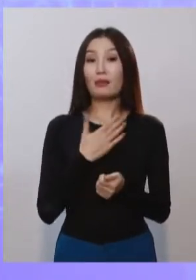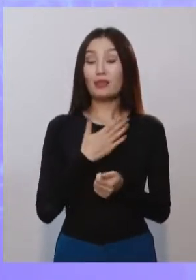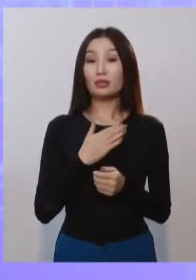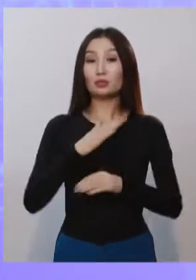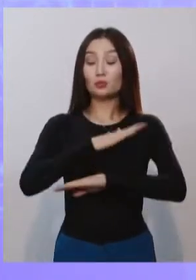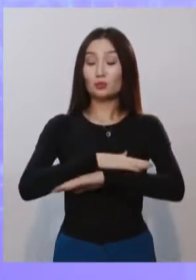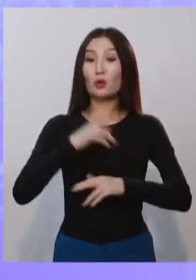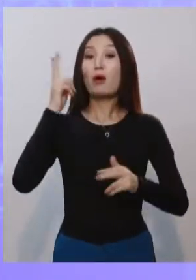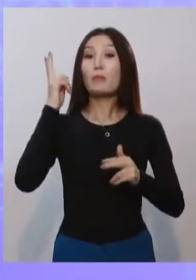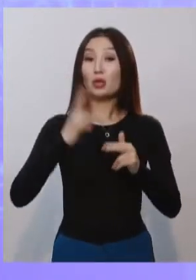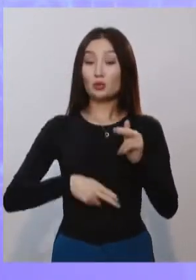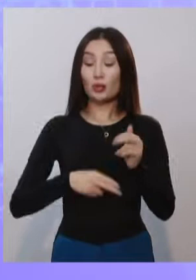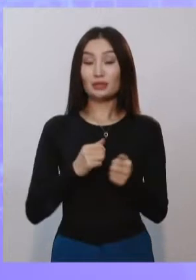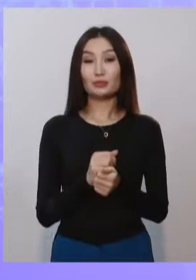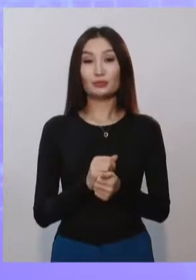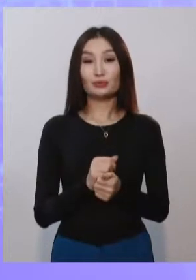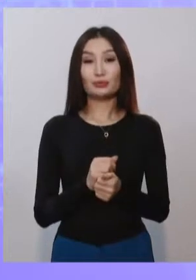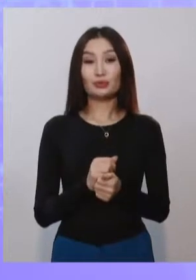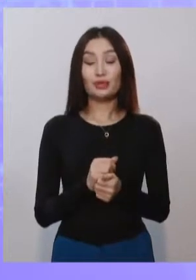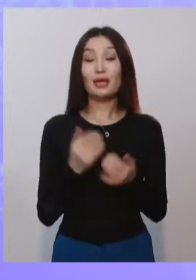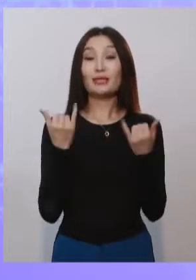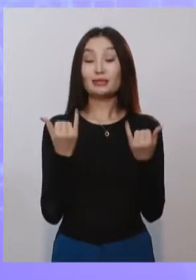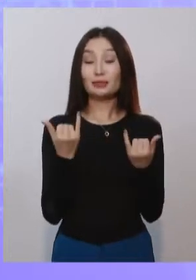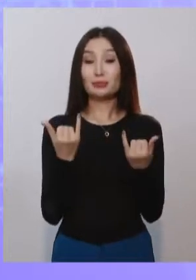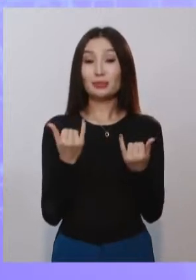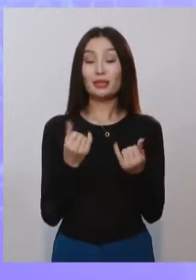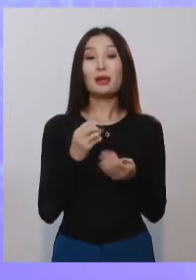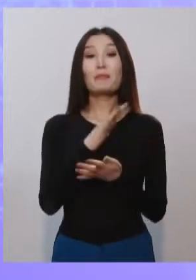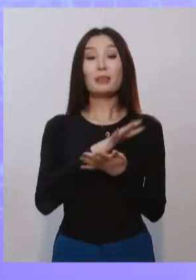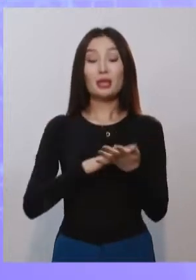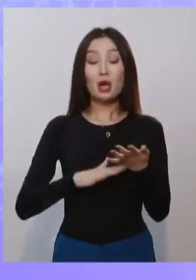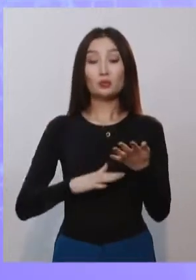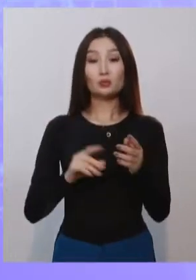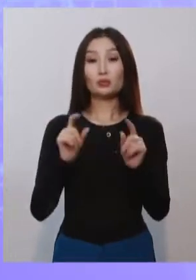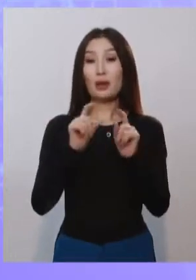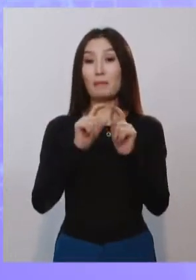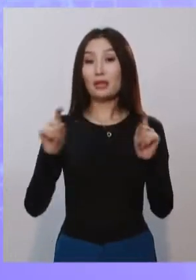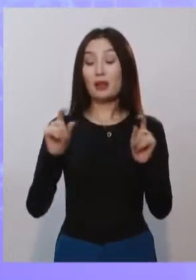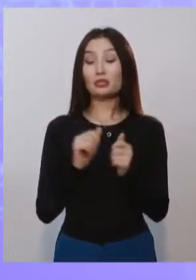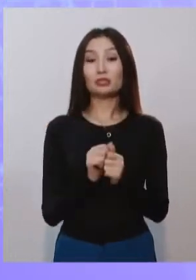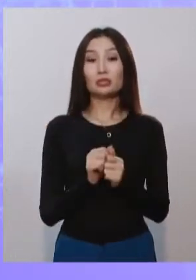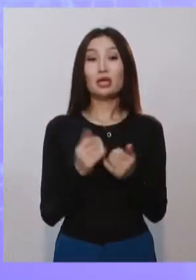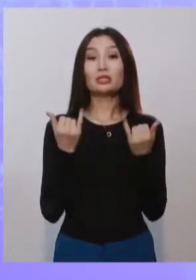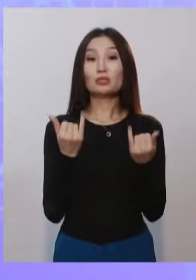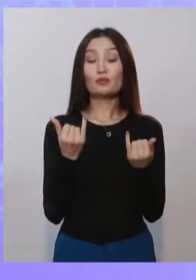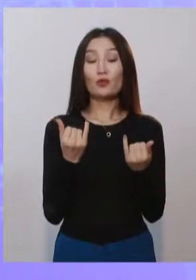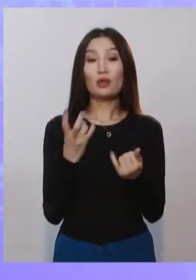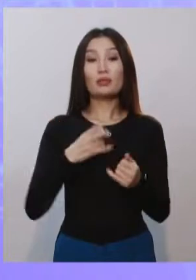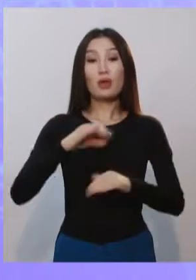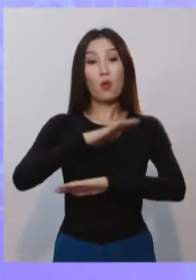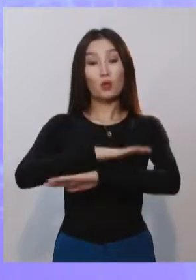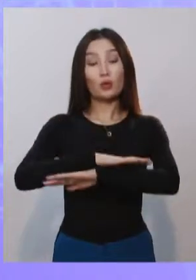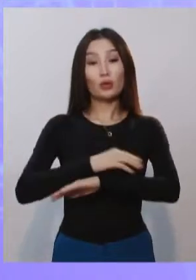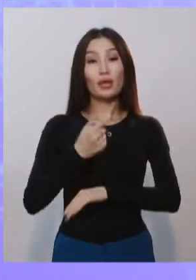урок подошёл к концу теперь продолжите предложение сегодня на уроке